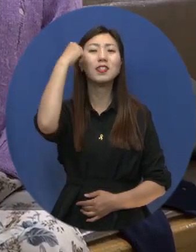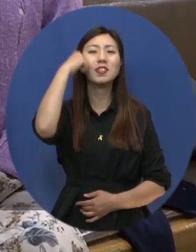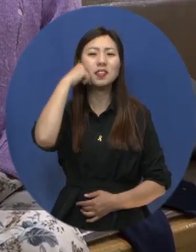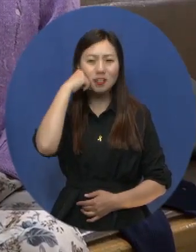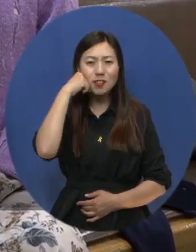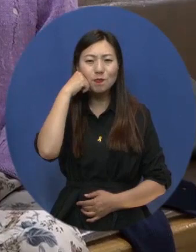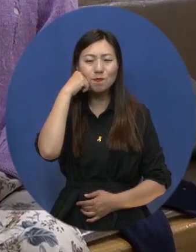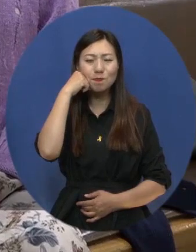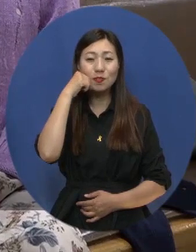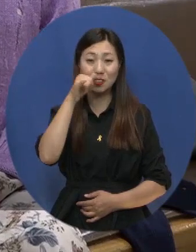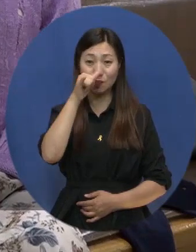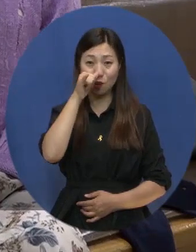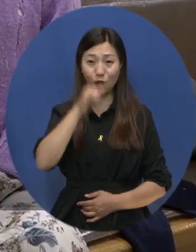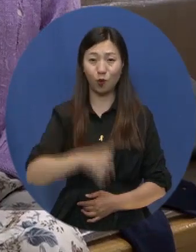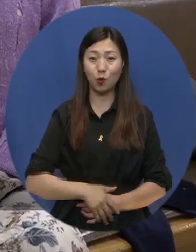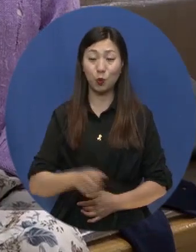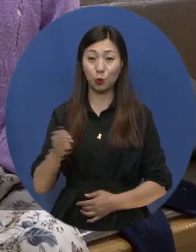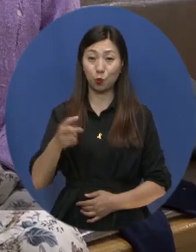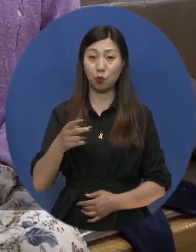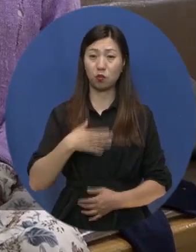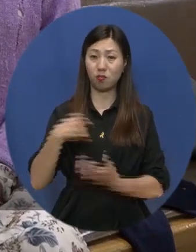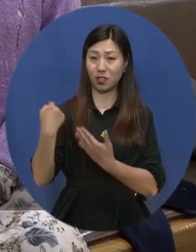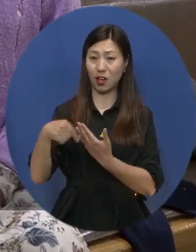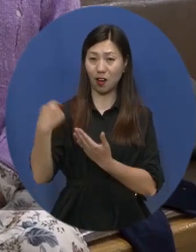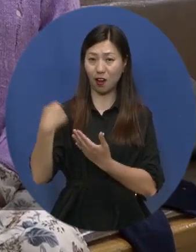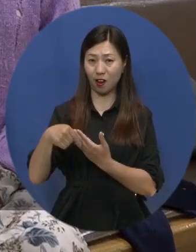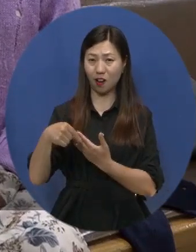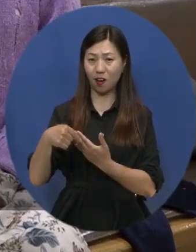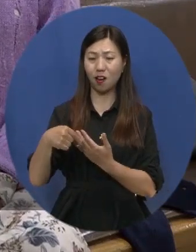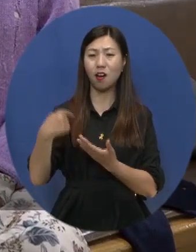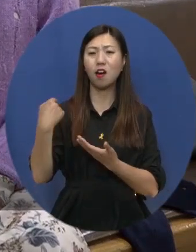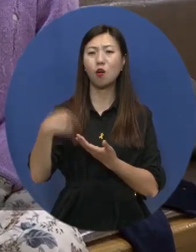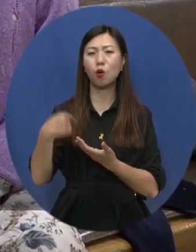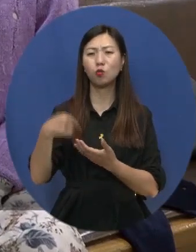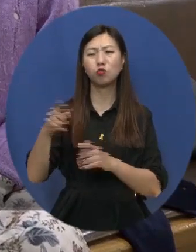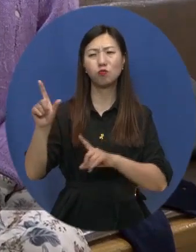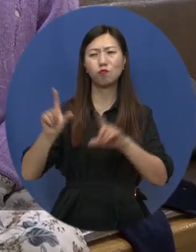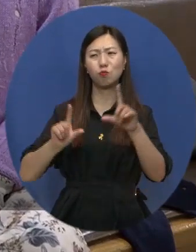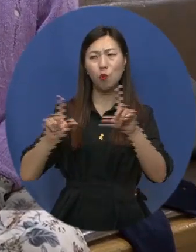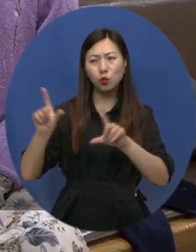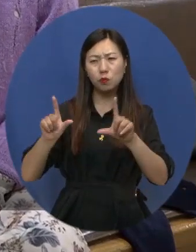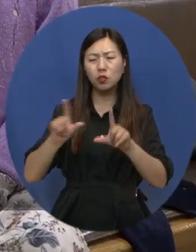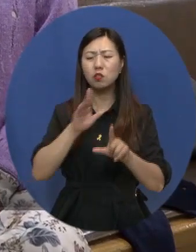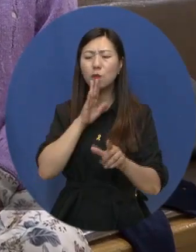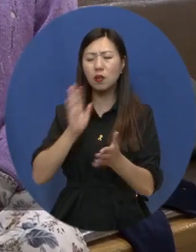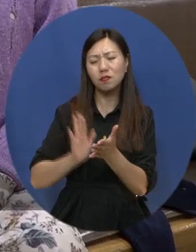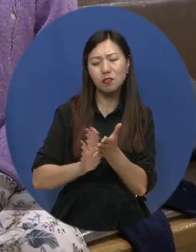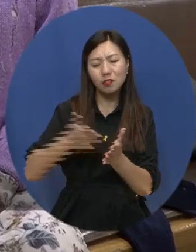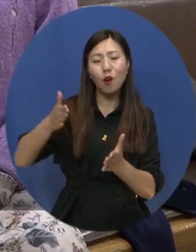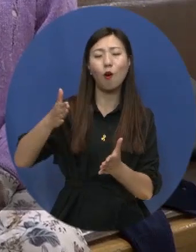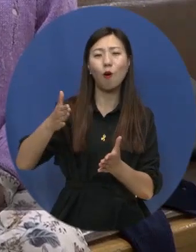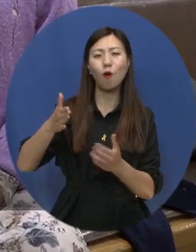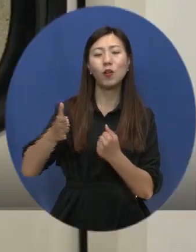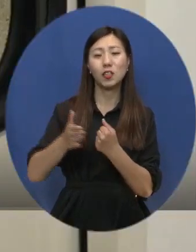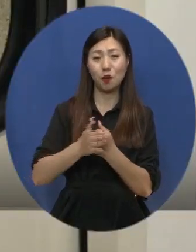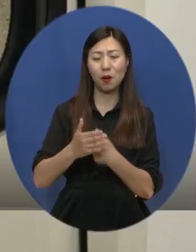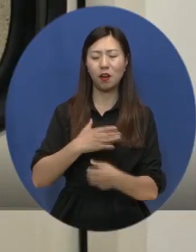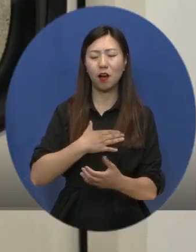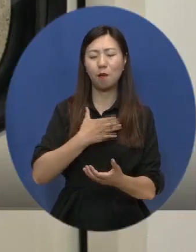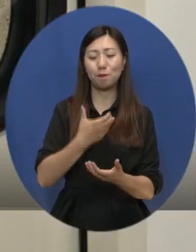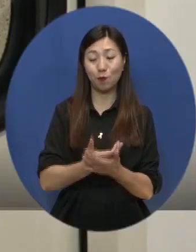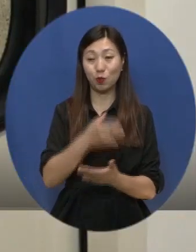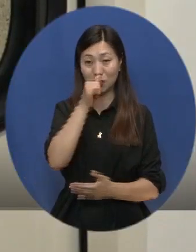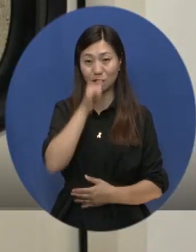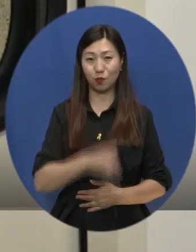일단 저희를 가르쳐 주시는 그런 열정적인 모습에서 되게 감동받았고요. 열심히